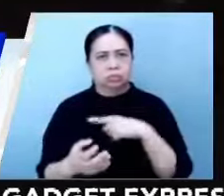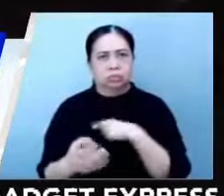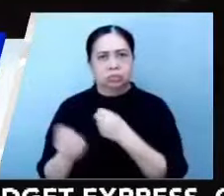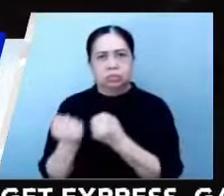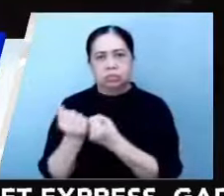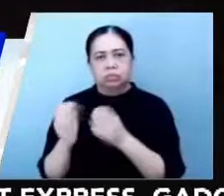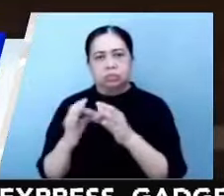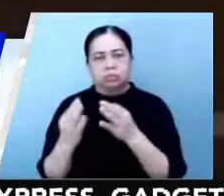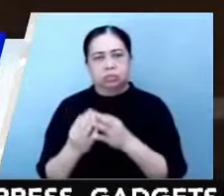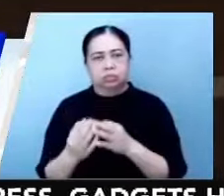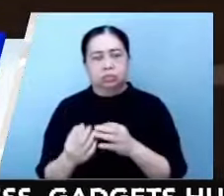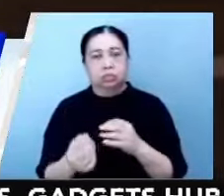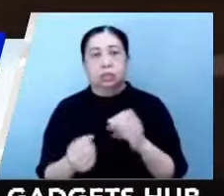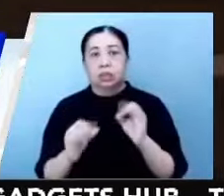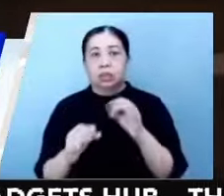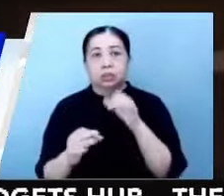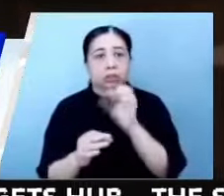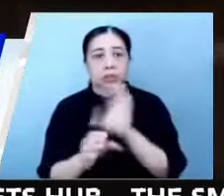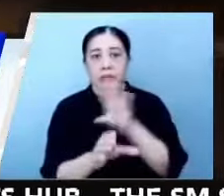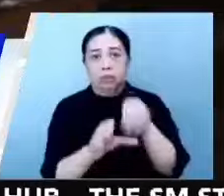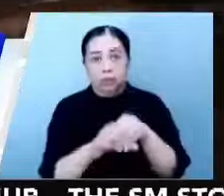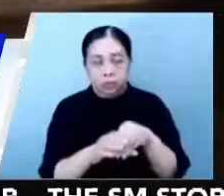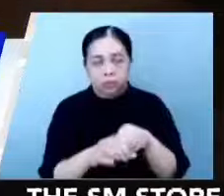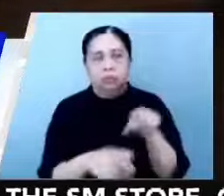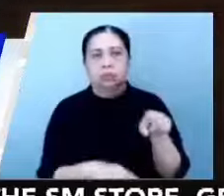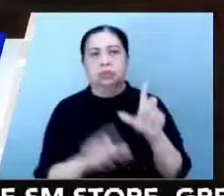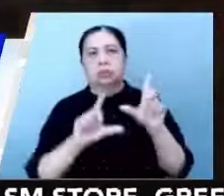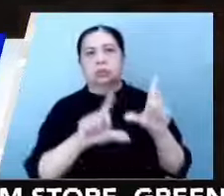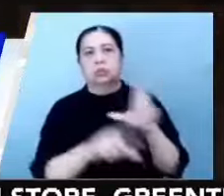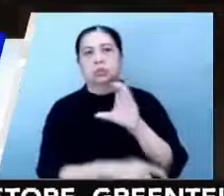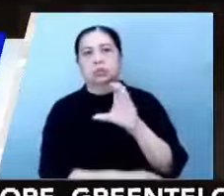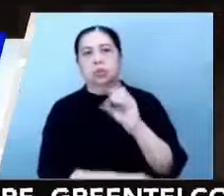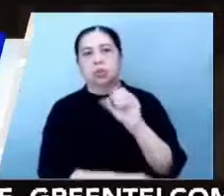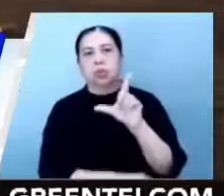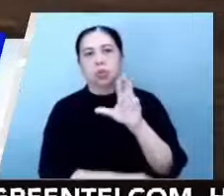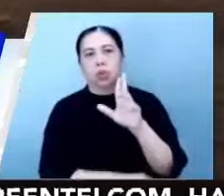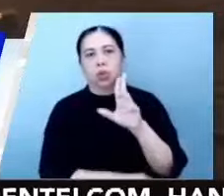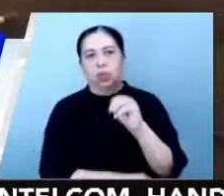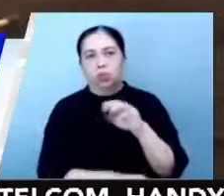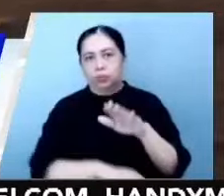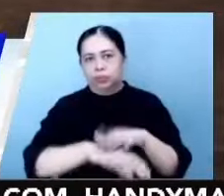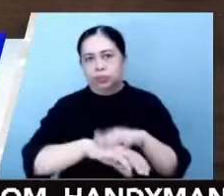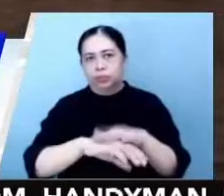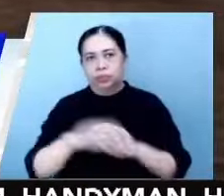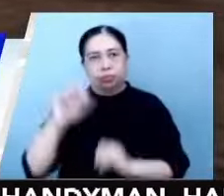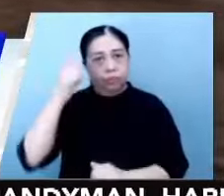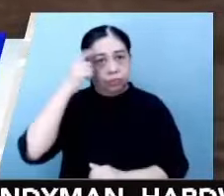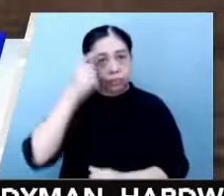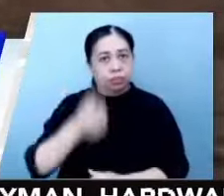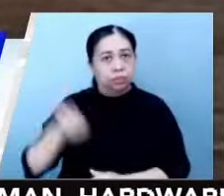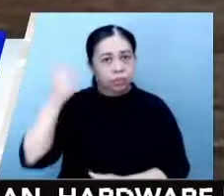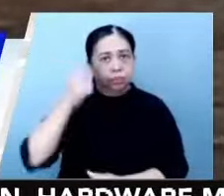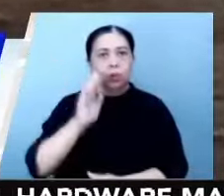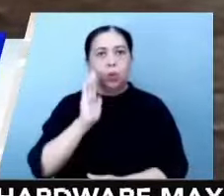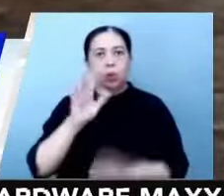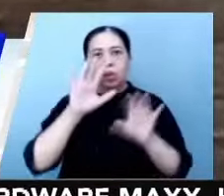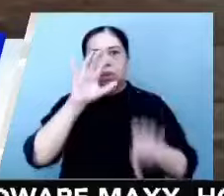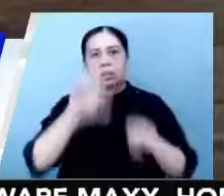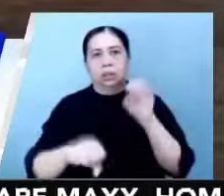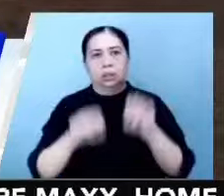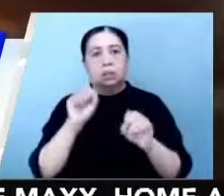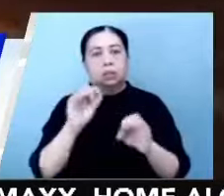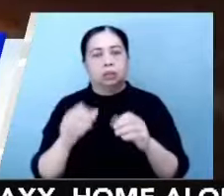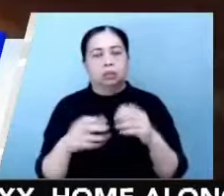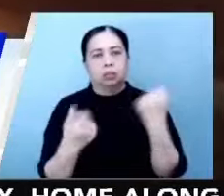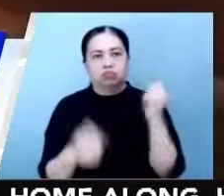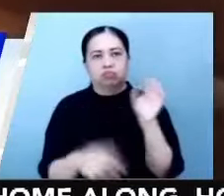hindi nakapag-consolidate pagsapit ng May 1. Kaya dati na nagbabala ang pamahalaan, nahuhulihin sila kung magpupumilit bumiyahe pagkatapos ang